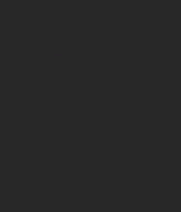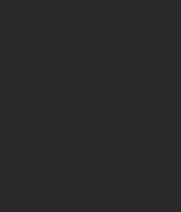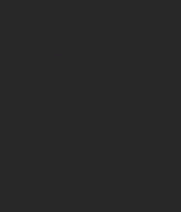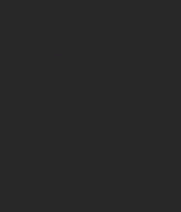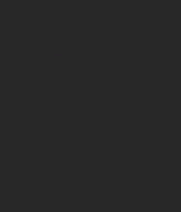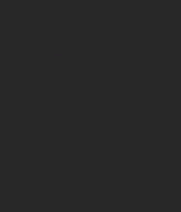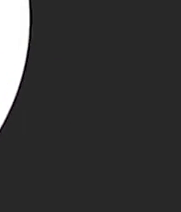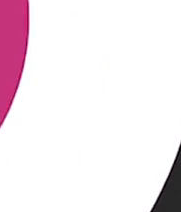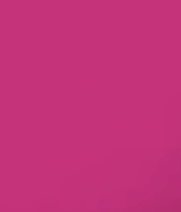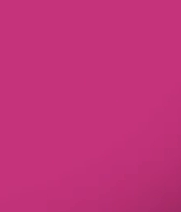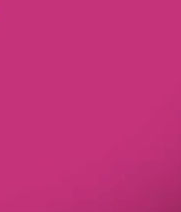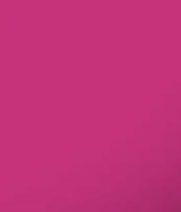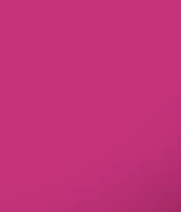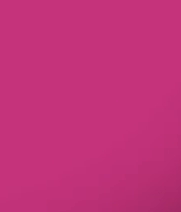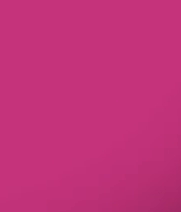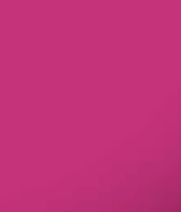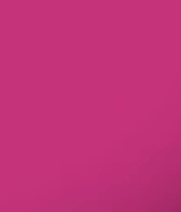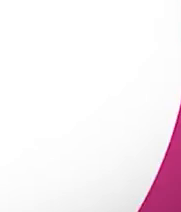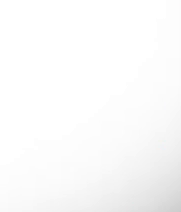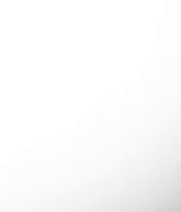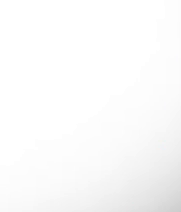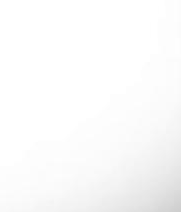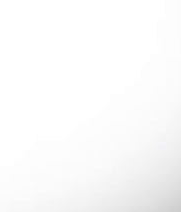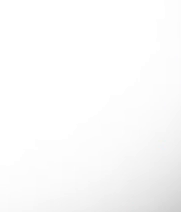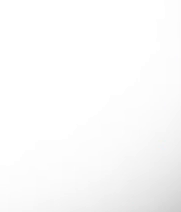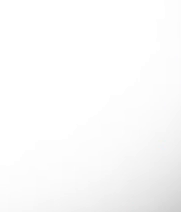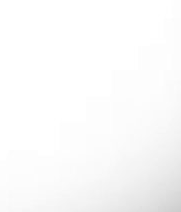Re, viss ēters ir te!